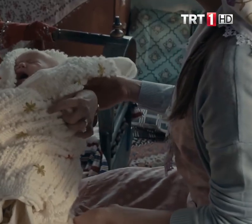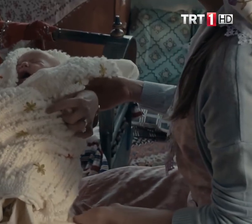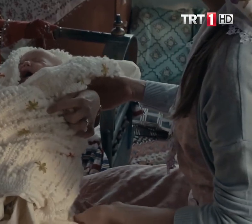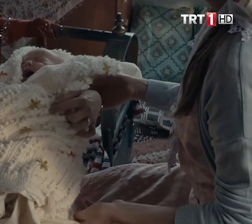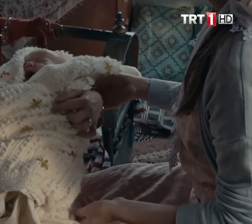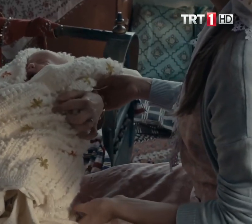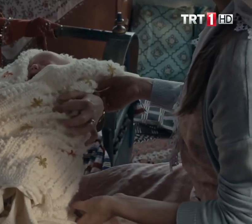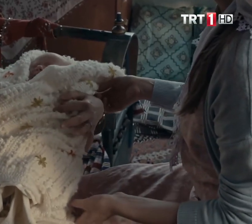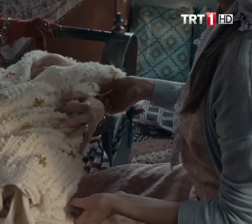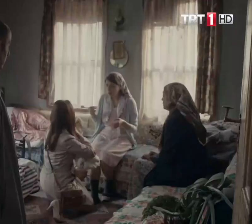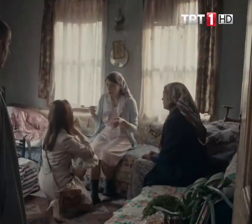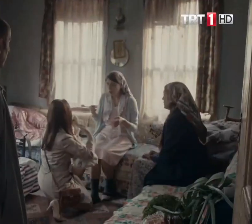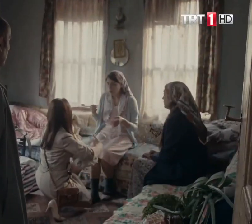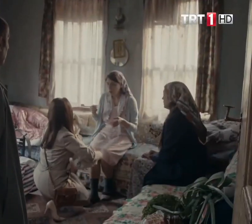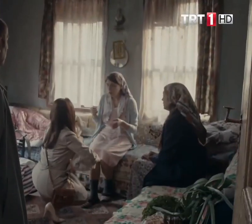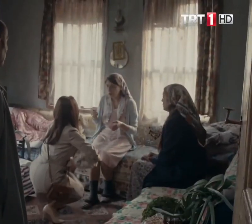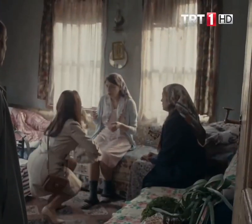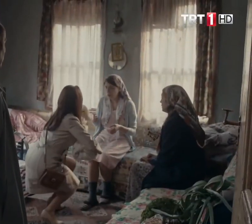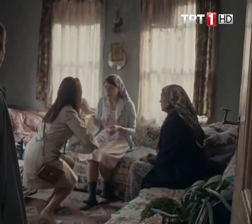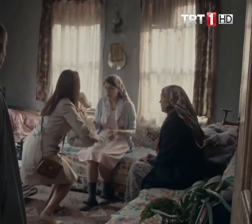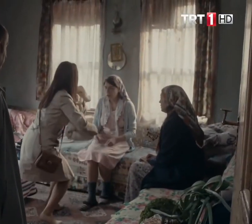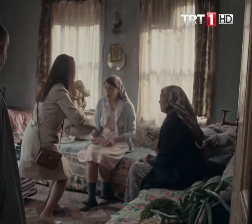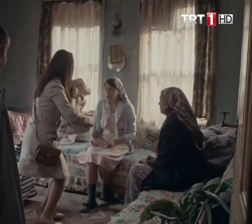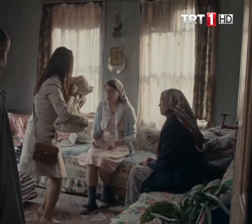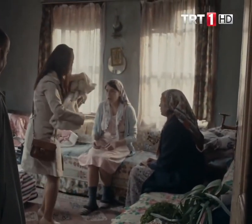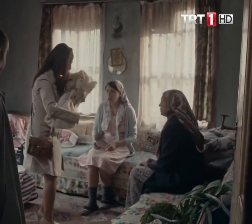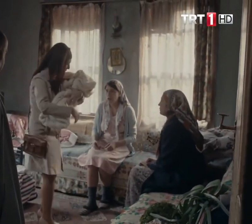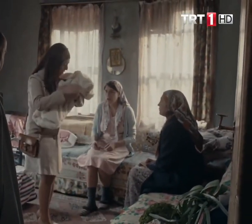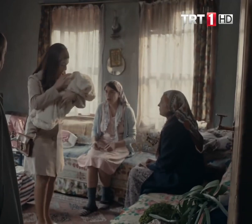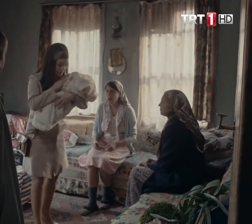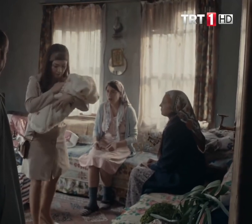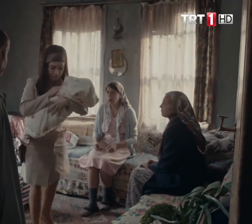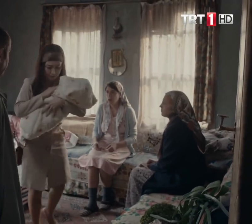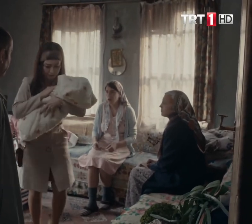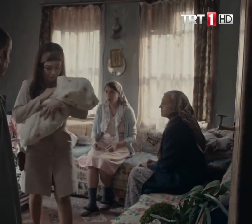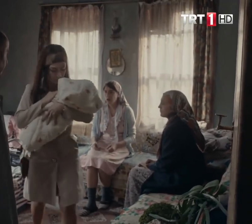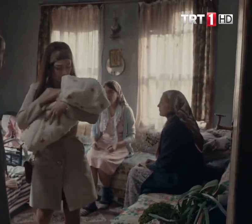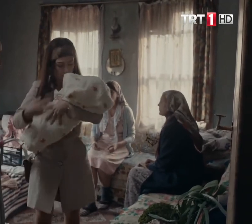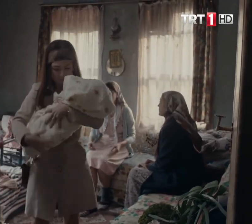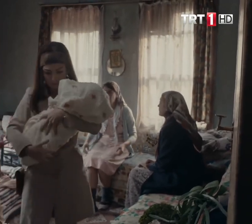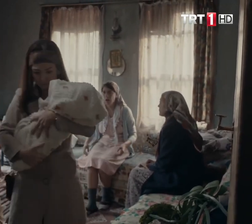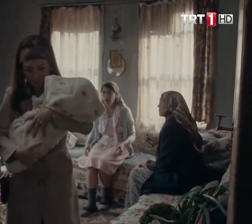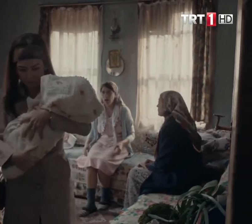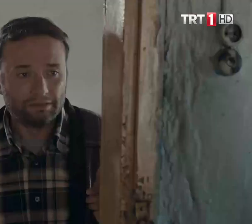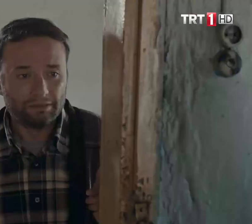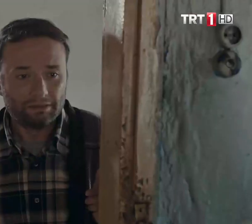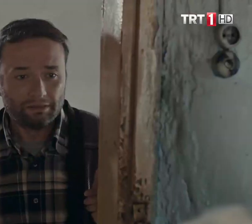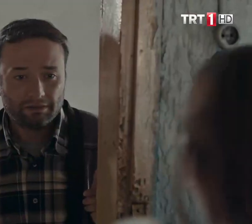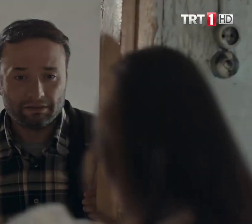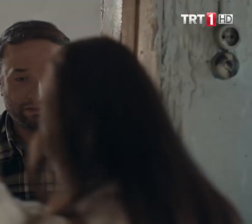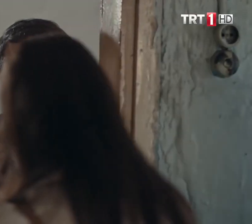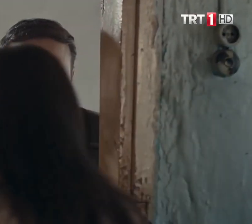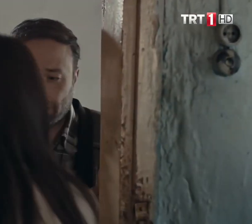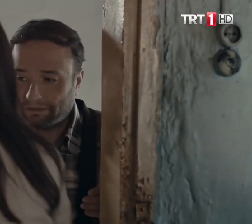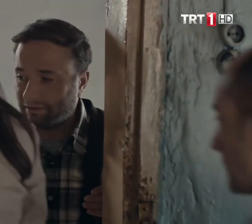Müzeyyen'e veren Asiye'nin elleri boşta kaldı ama indiremedi bir türlü. Zeyyen Alev bebekle kalkıp kapıya doğru yürüdü. Kenan